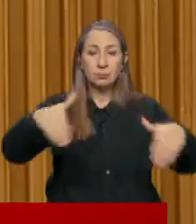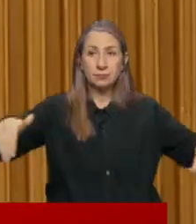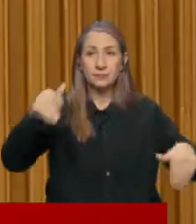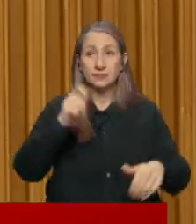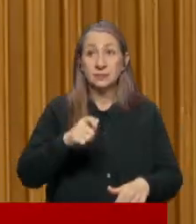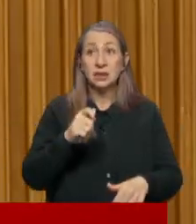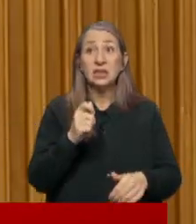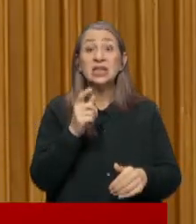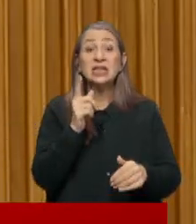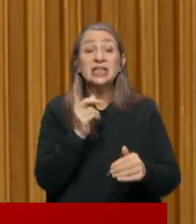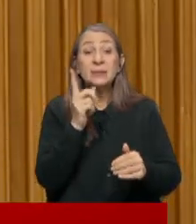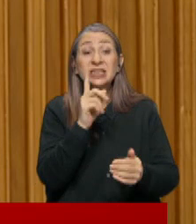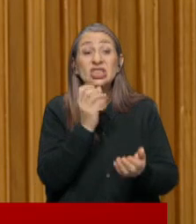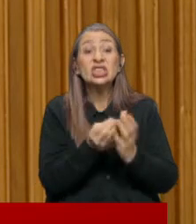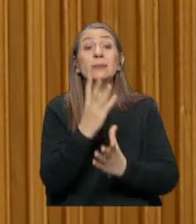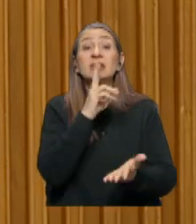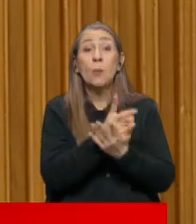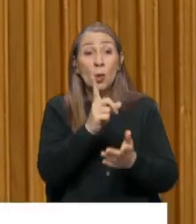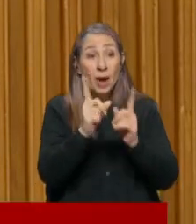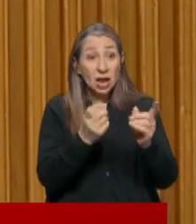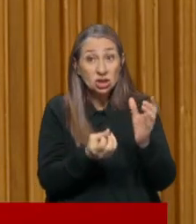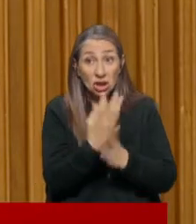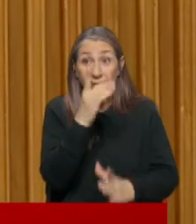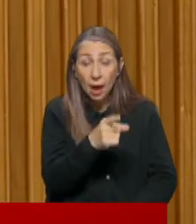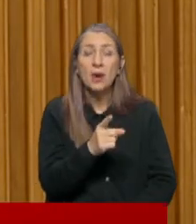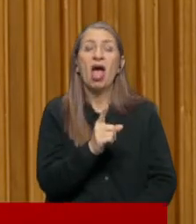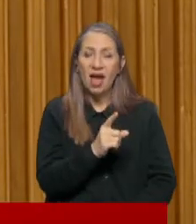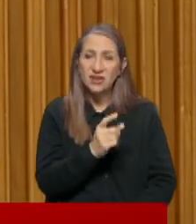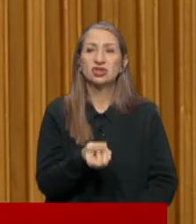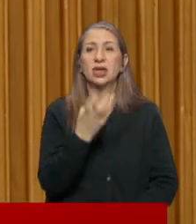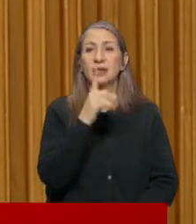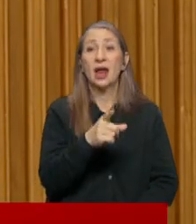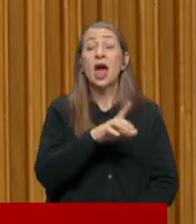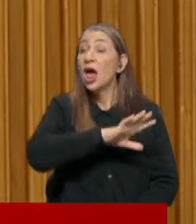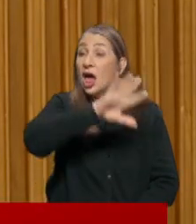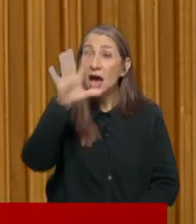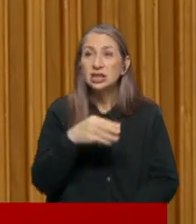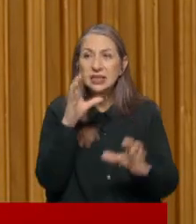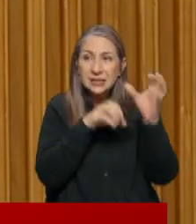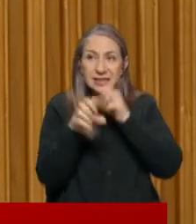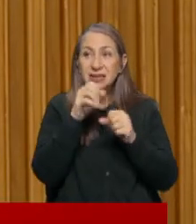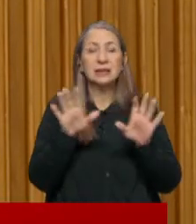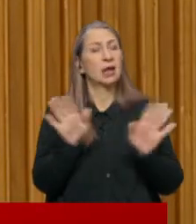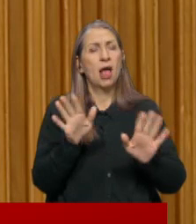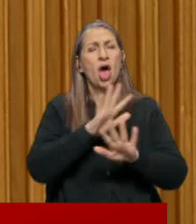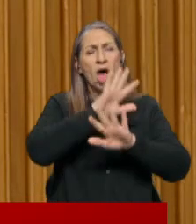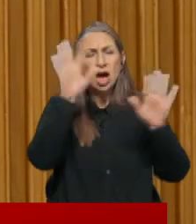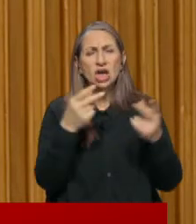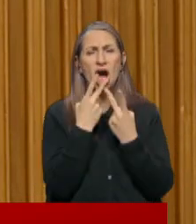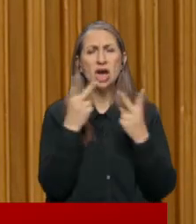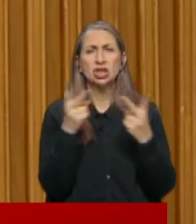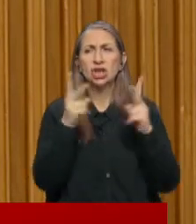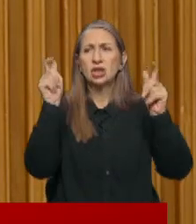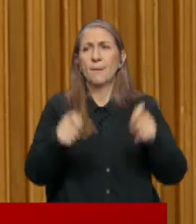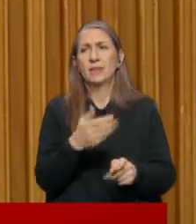getirildi. Çıkarılamayacak bir kararı bu mahkemeden çıkardılar mı? Evet çıkardılar. Her şeyi gizli kapaklı değil. Her şeyi